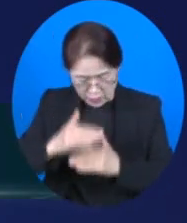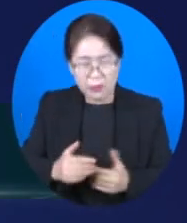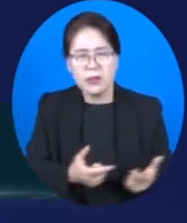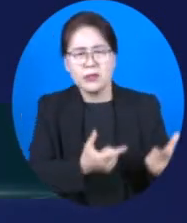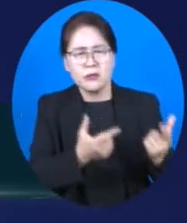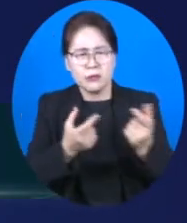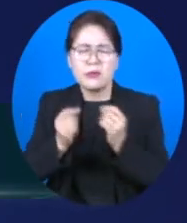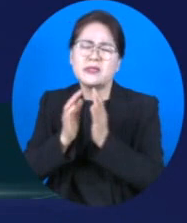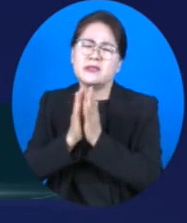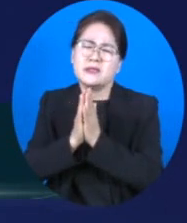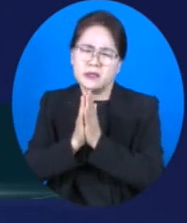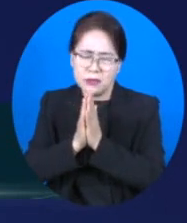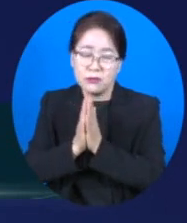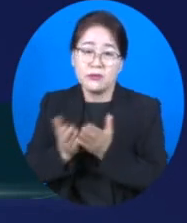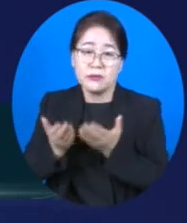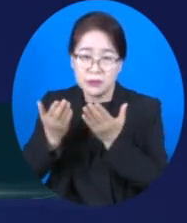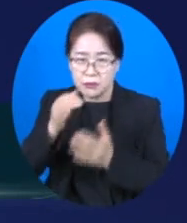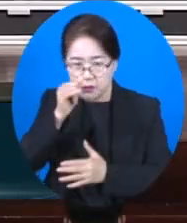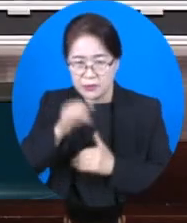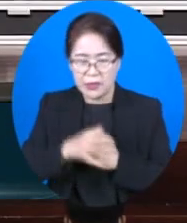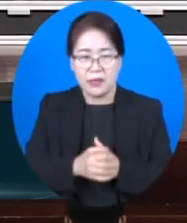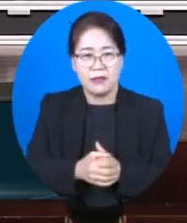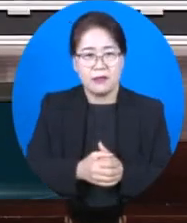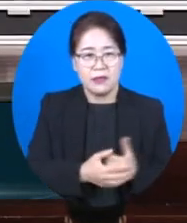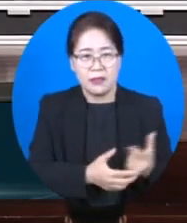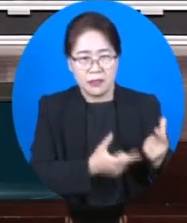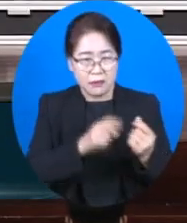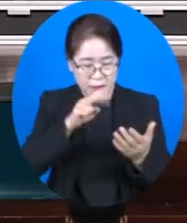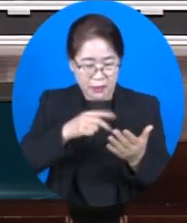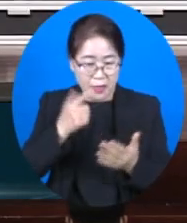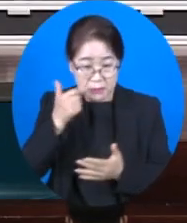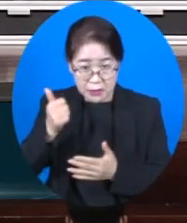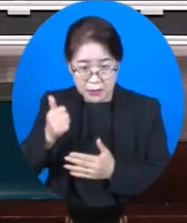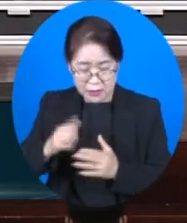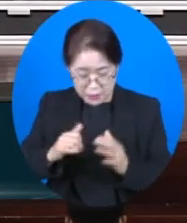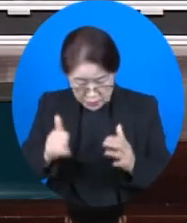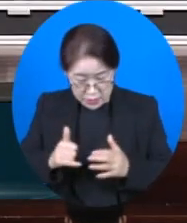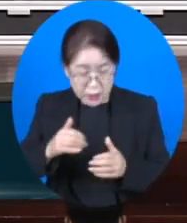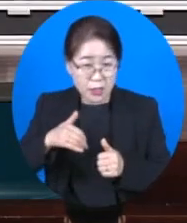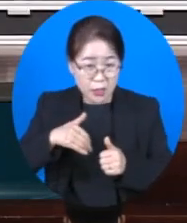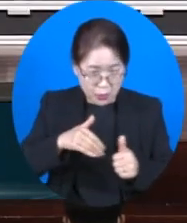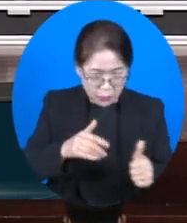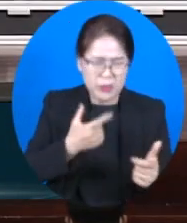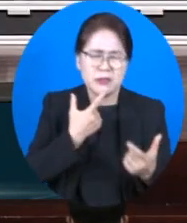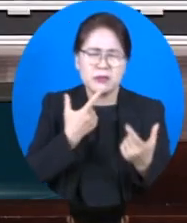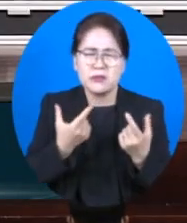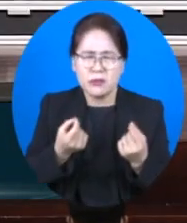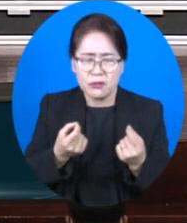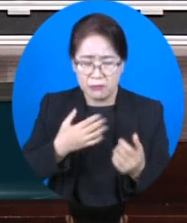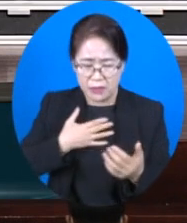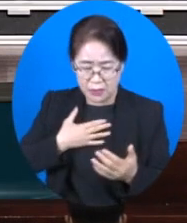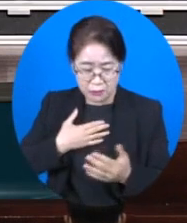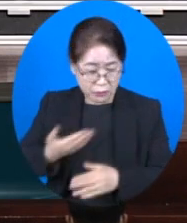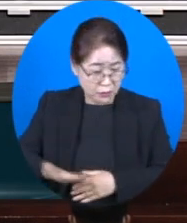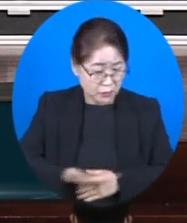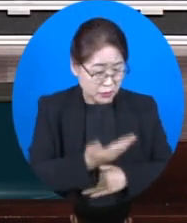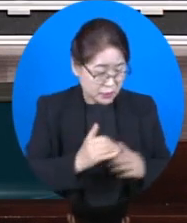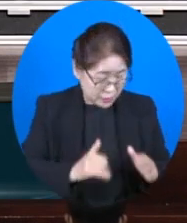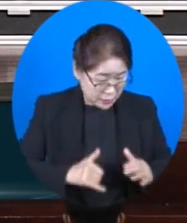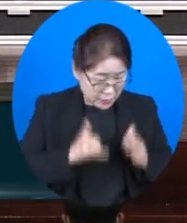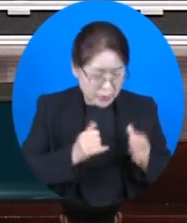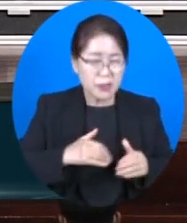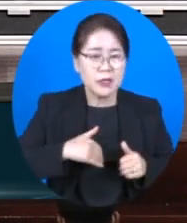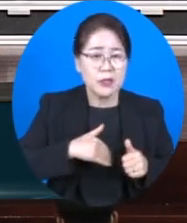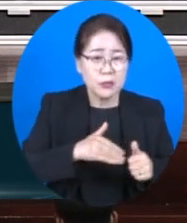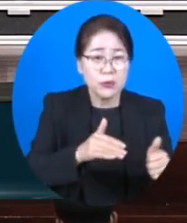동일한 기도를 하고 계십니다. 다 같이 읽겠습니다. 아버지께서 나를 세상에 보내신 것 같이 나도 그들을 세상에